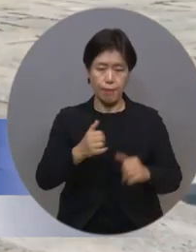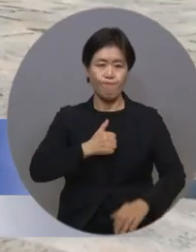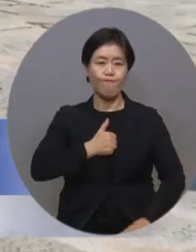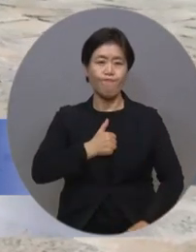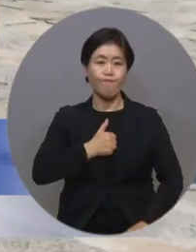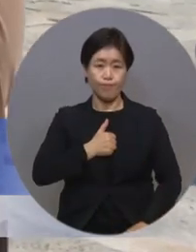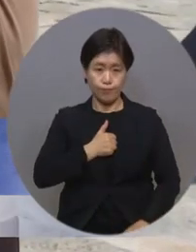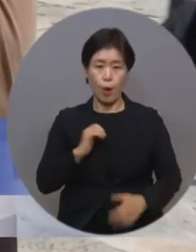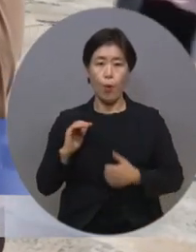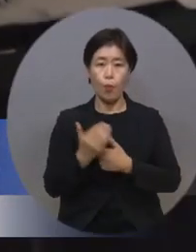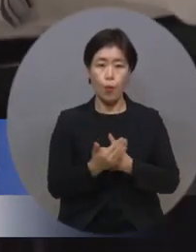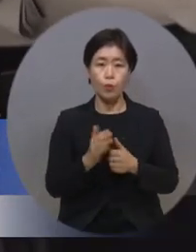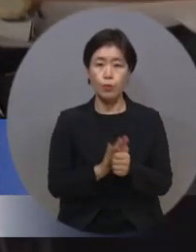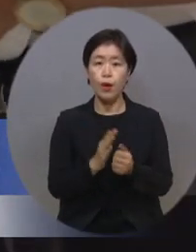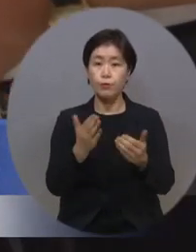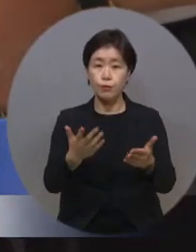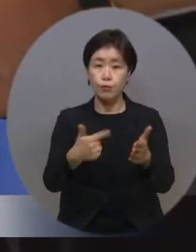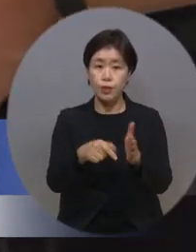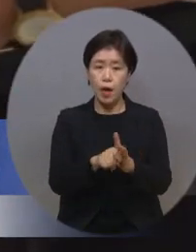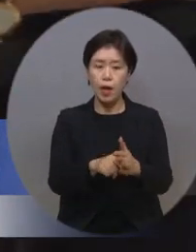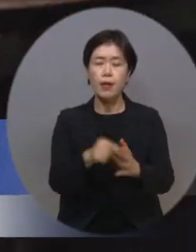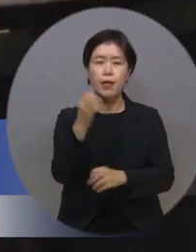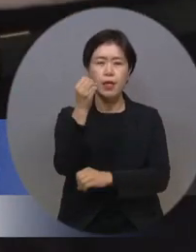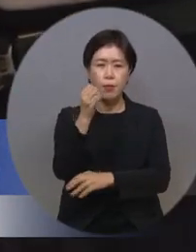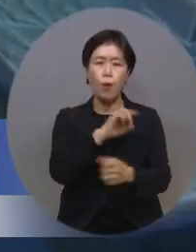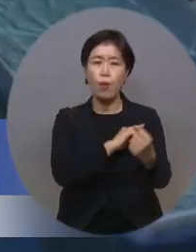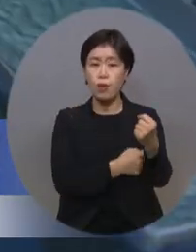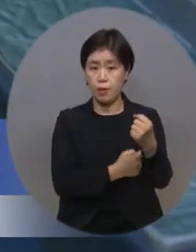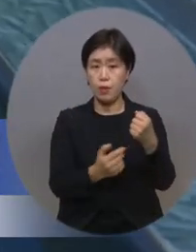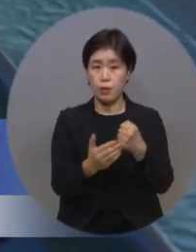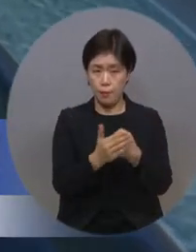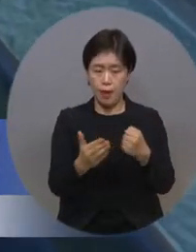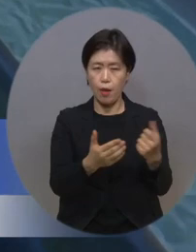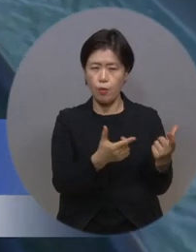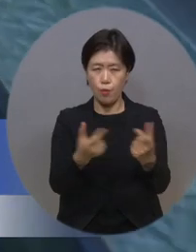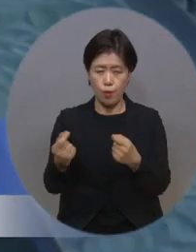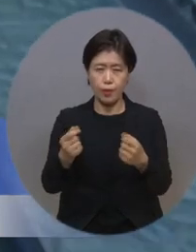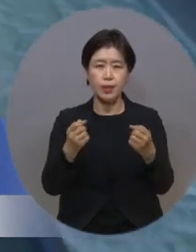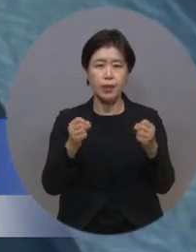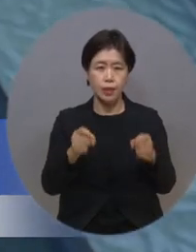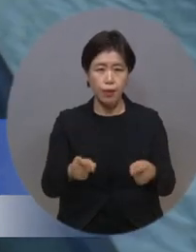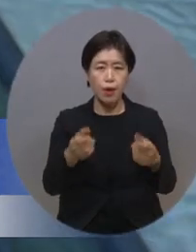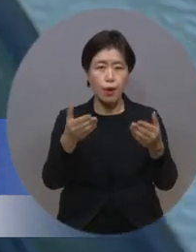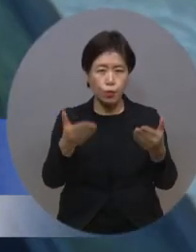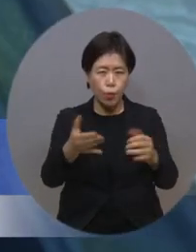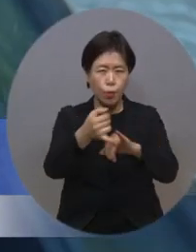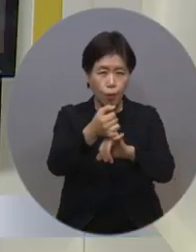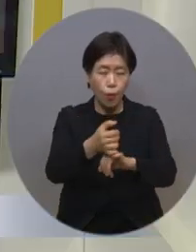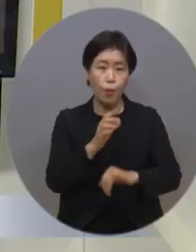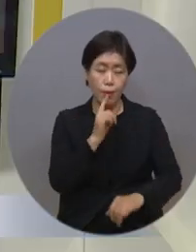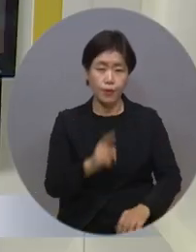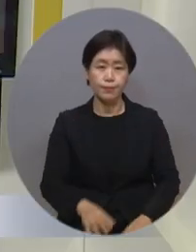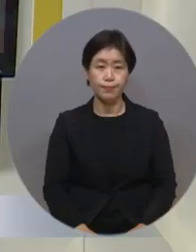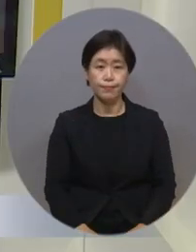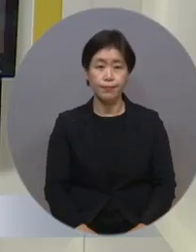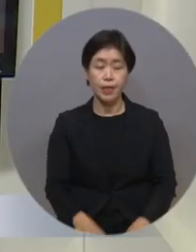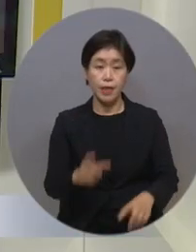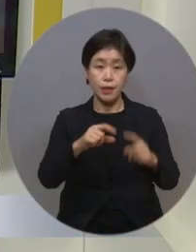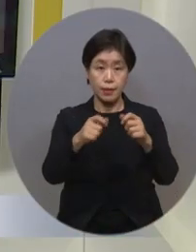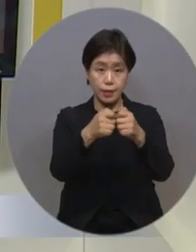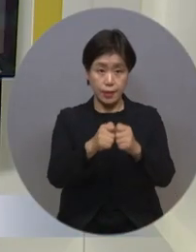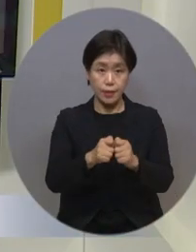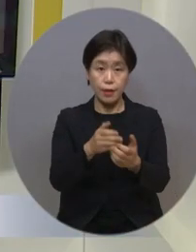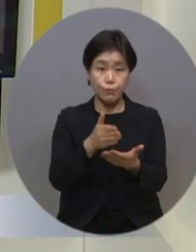중요한 기본권이기에 장애인도 동등한 기회를 제공받아야 한다고 덧붙였습니다 더